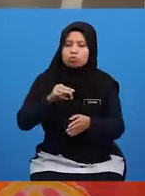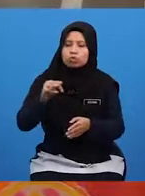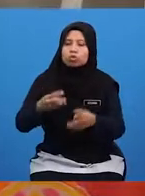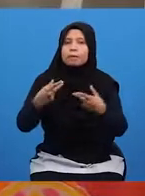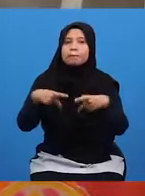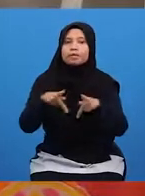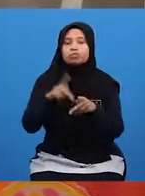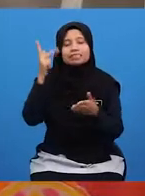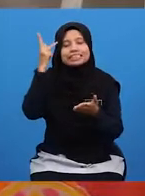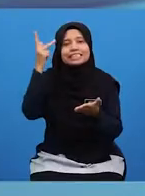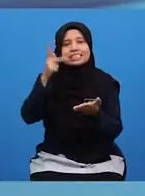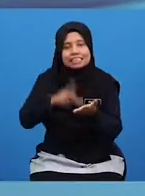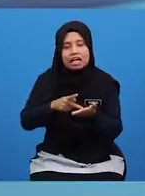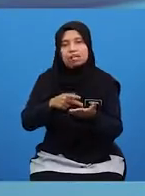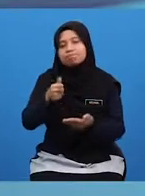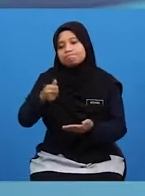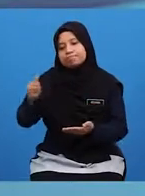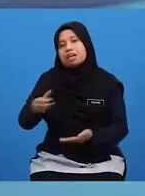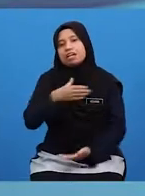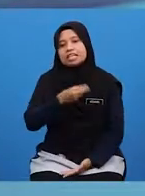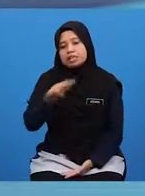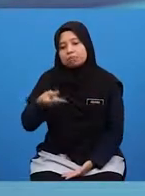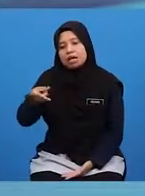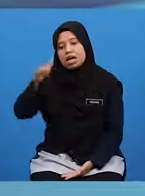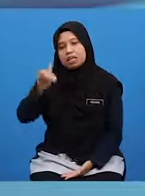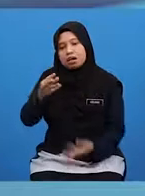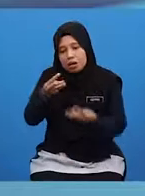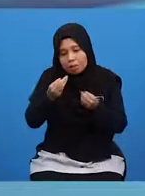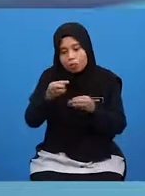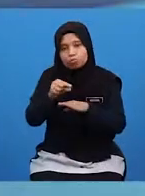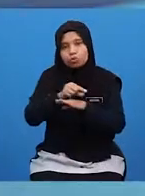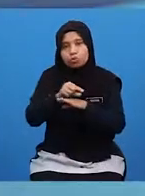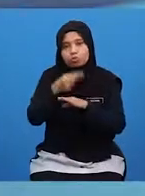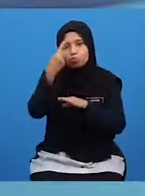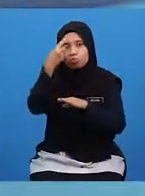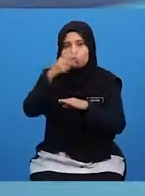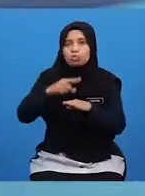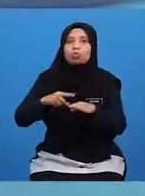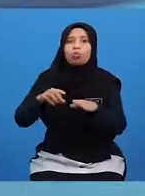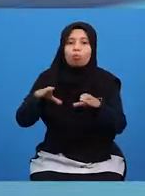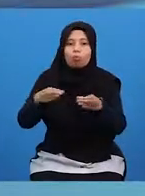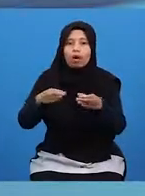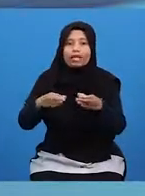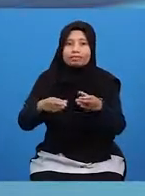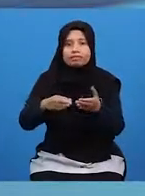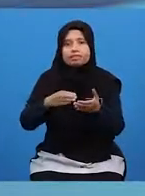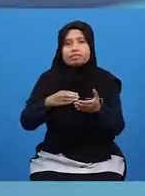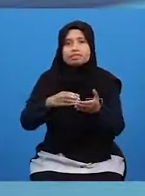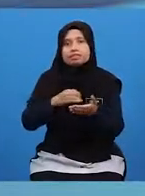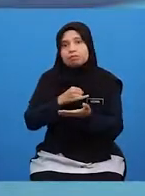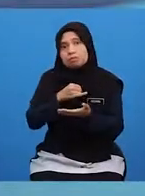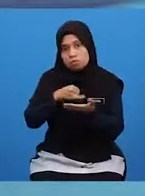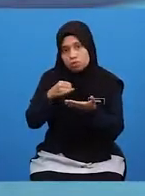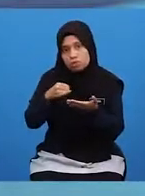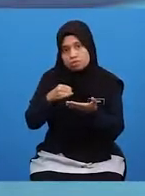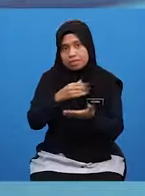murid-murid perlu mengenal pasti alat dan bahan yang diperlukan untuk proses mencanting batik lukis teknik satu